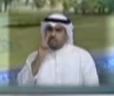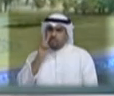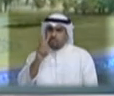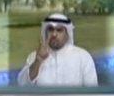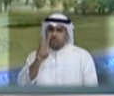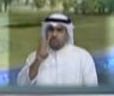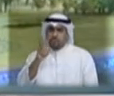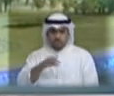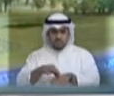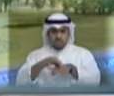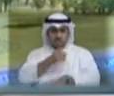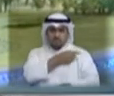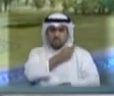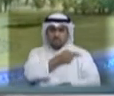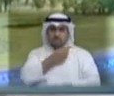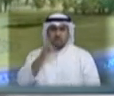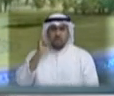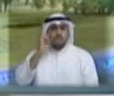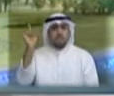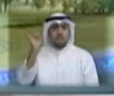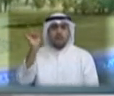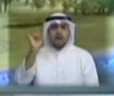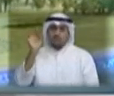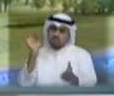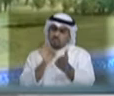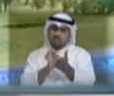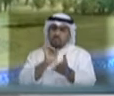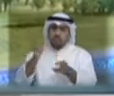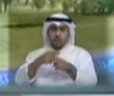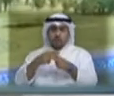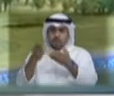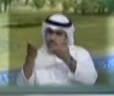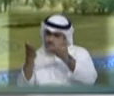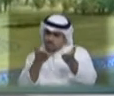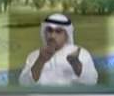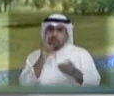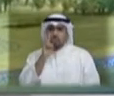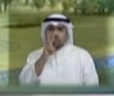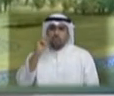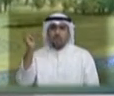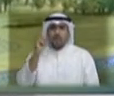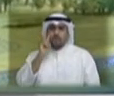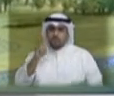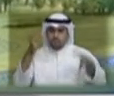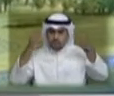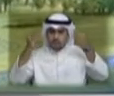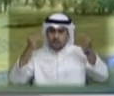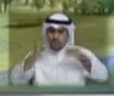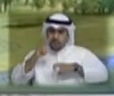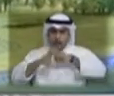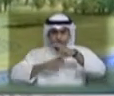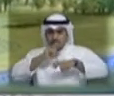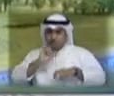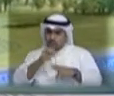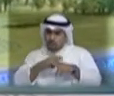ما يعرف عن الكويت يعرف عنها كل ما يعني سواء تطورها أبحاثها